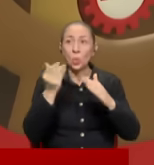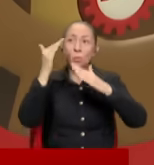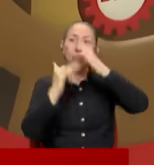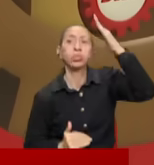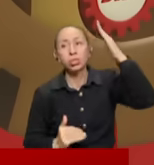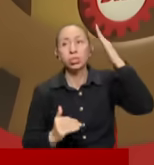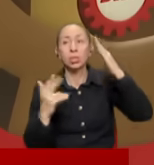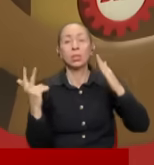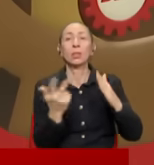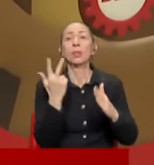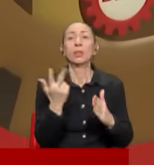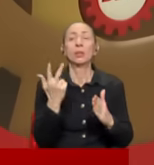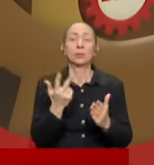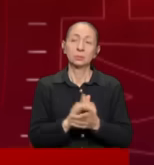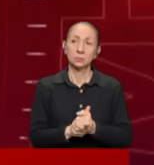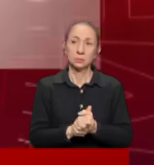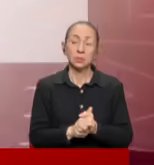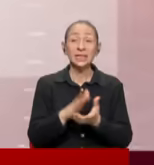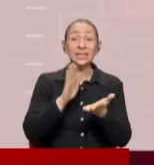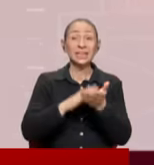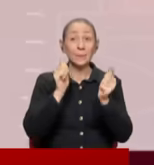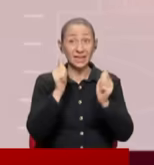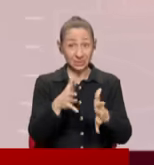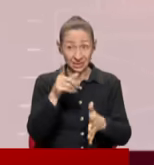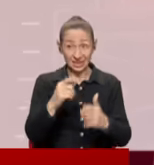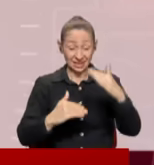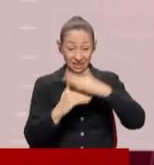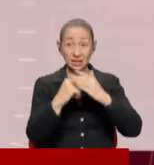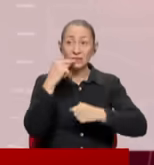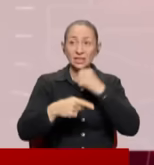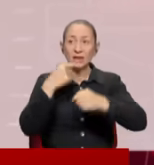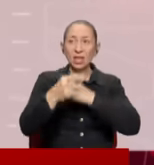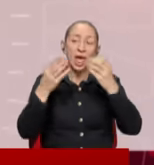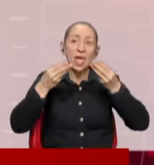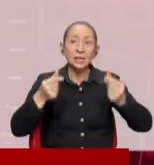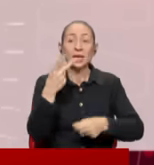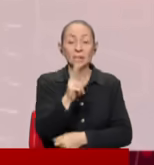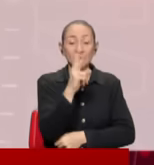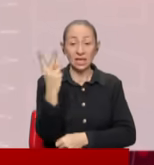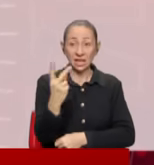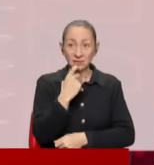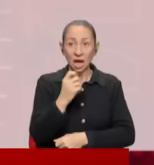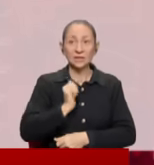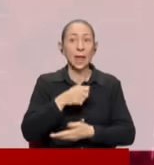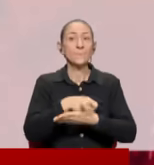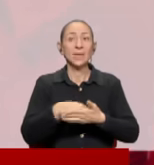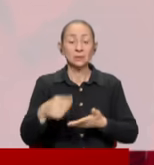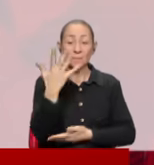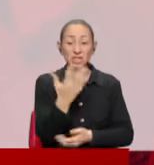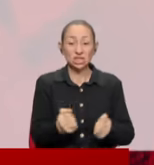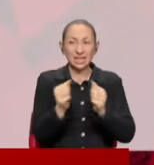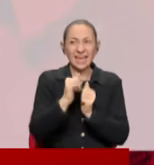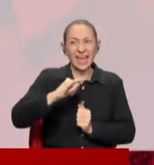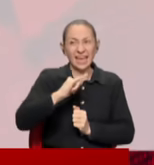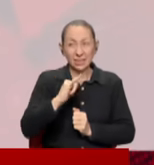bir biçimde kısıtlamaktadır. Kıdem tazminatı tavanı yıldan yıla eridi. 2002 yılında asgari ücretin 5